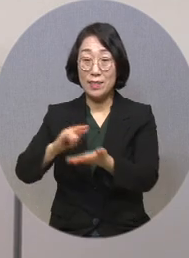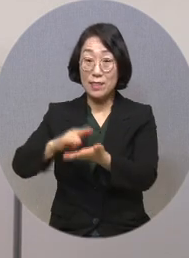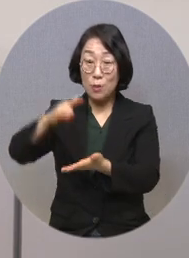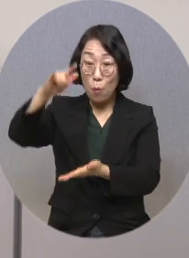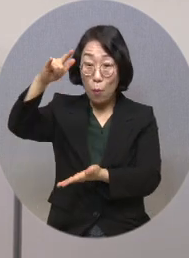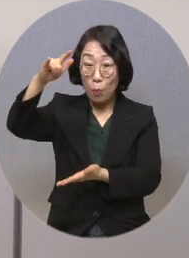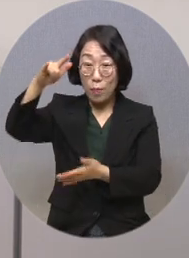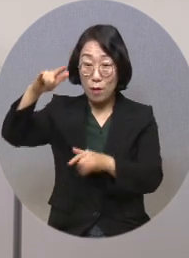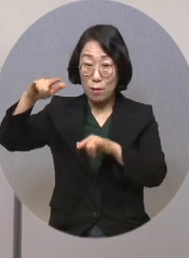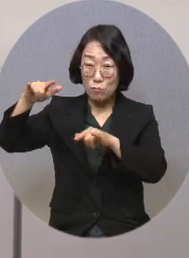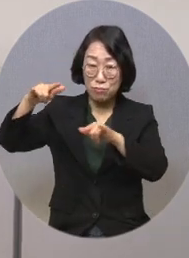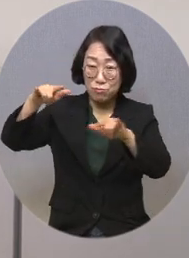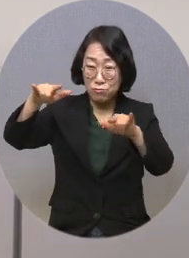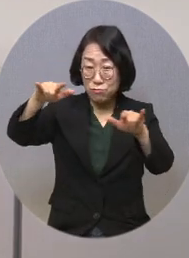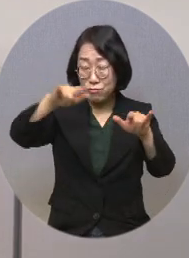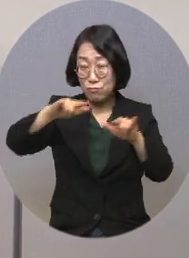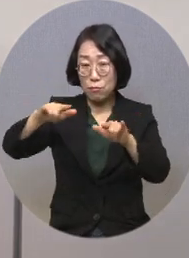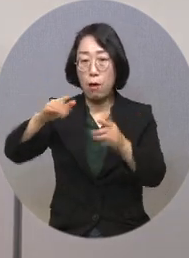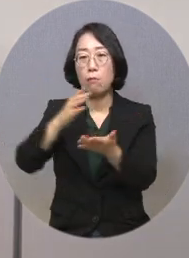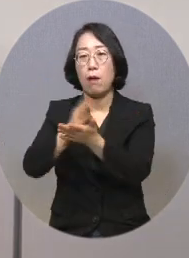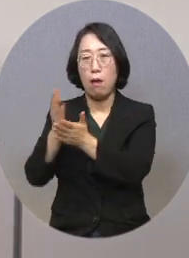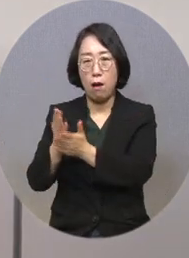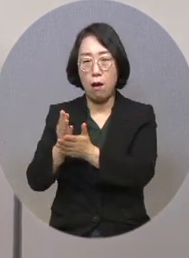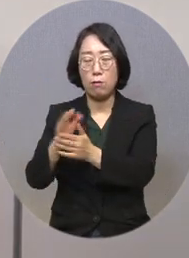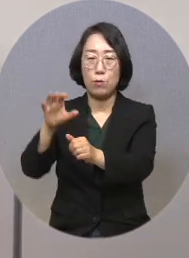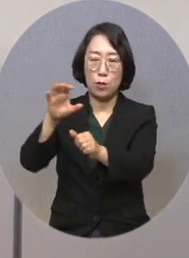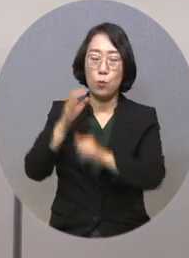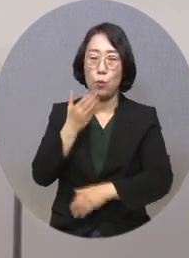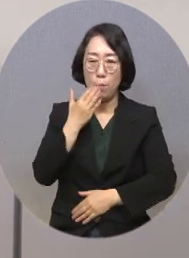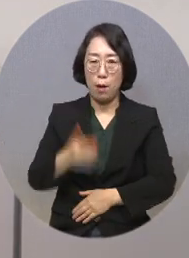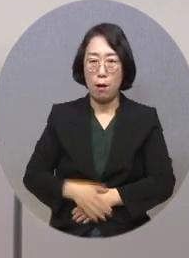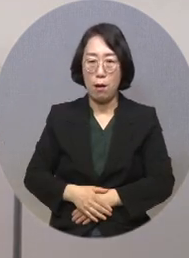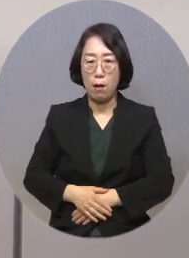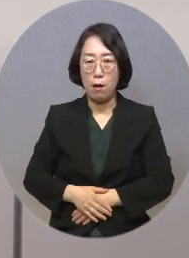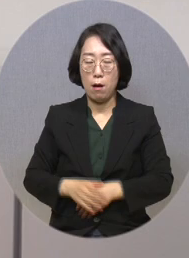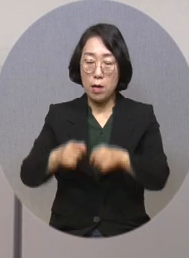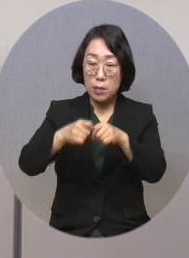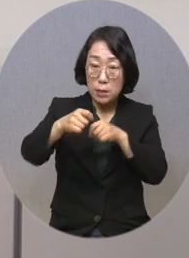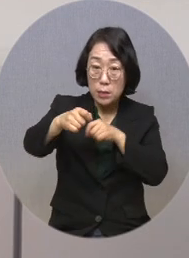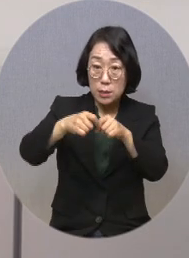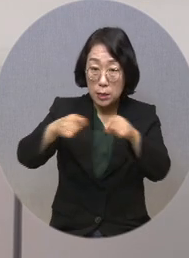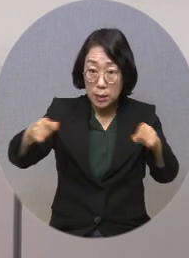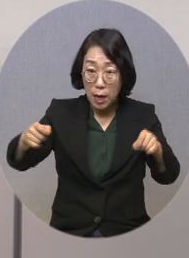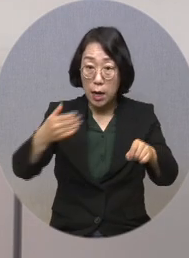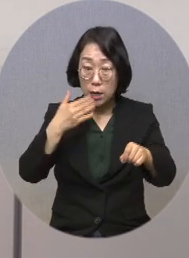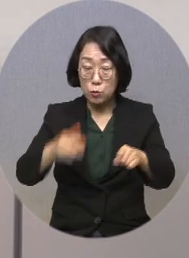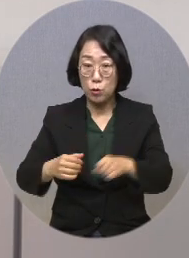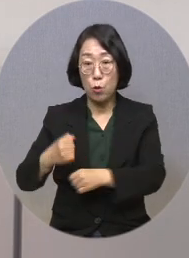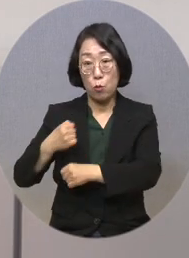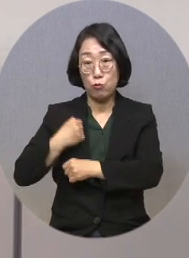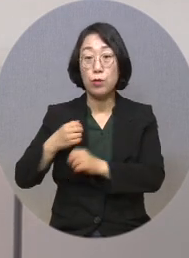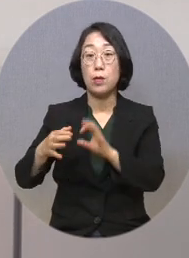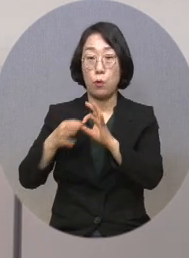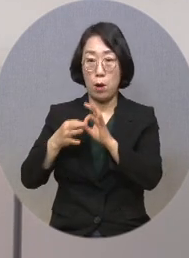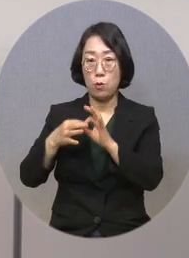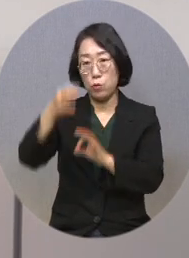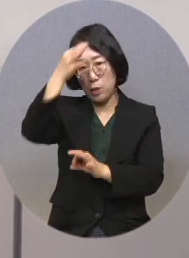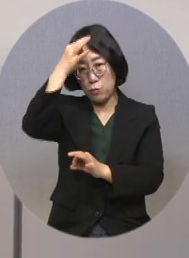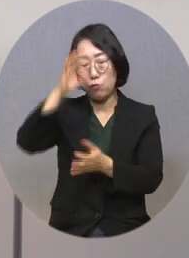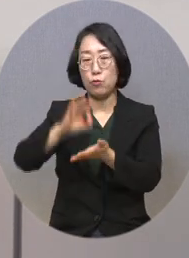일은 상당히 무궁무진합니다. 측량이나 국방 분야에선 이미 활발히 활용되고